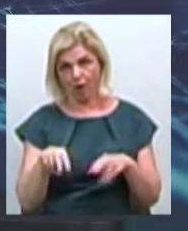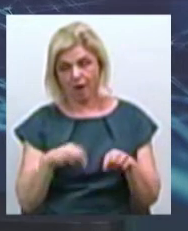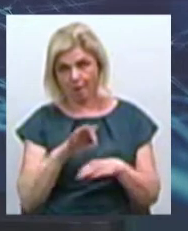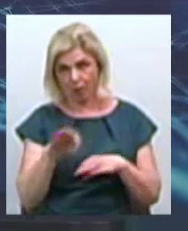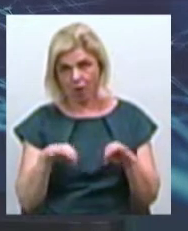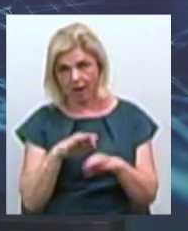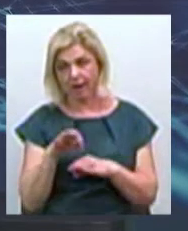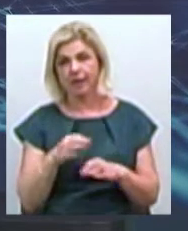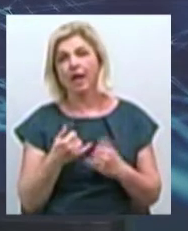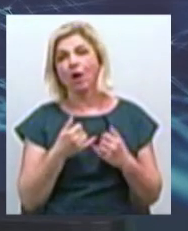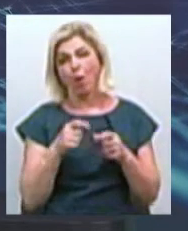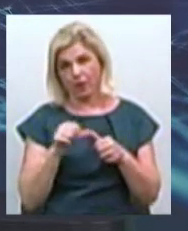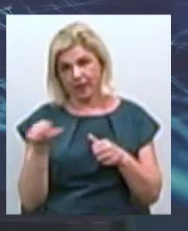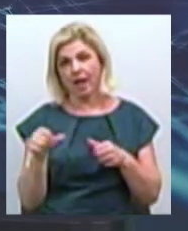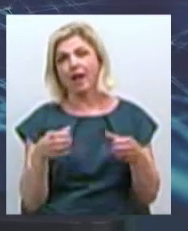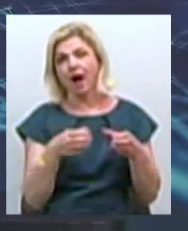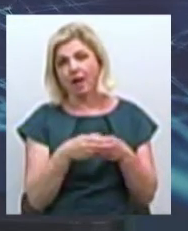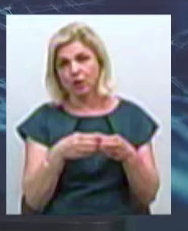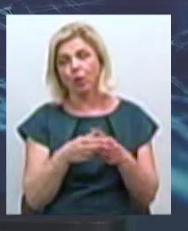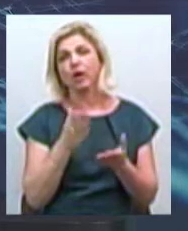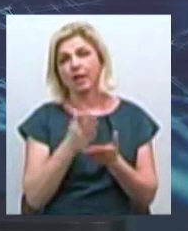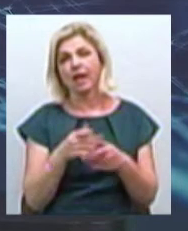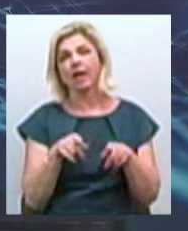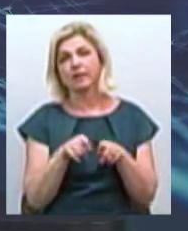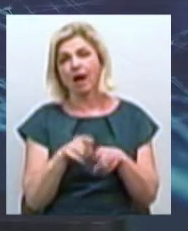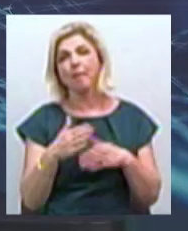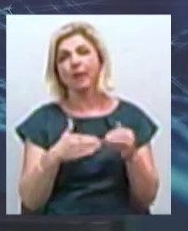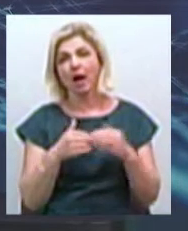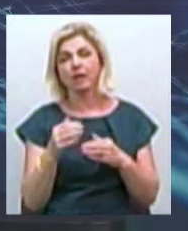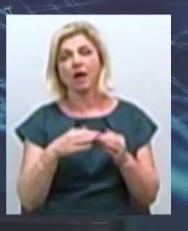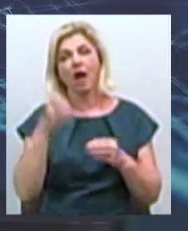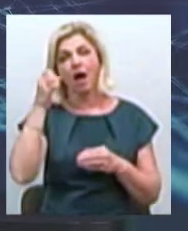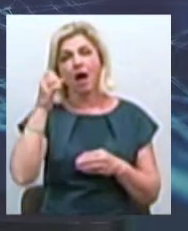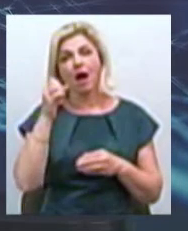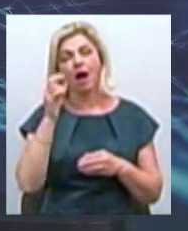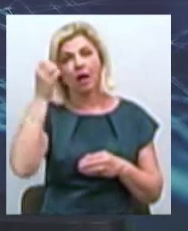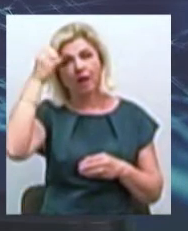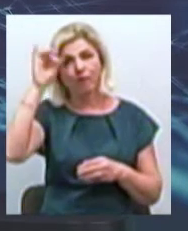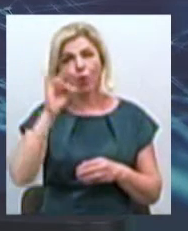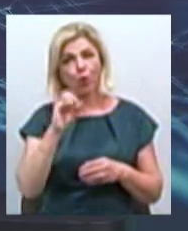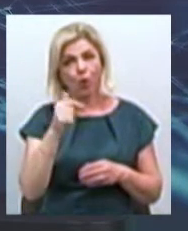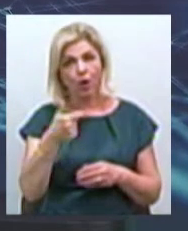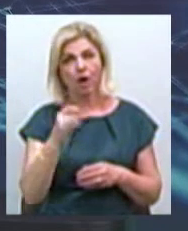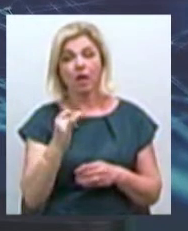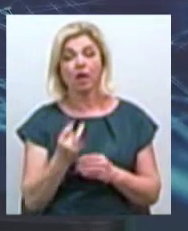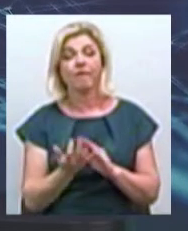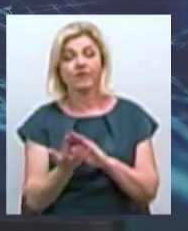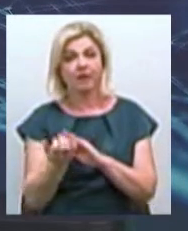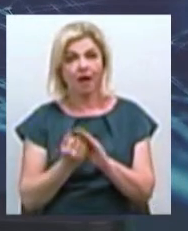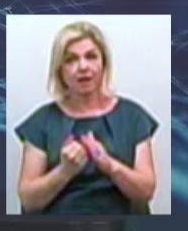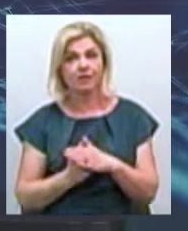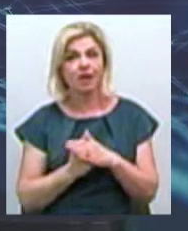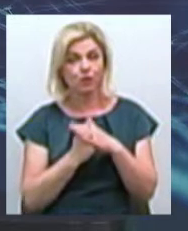категорії. Така є практика в Кривому Розі. І взяли за основу,